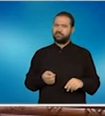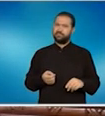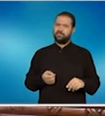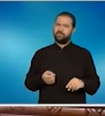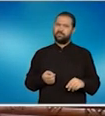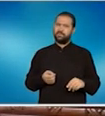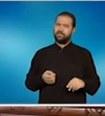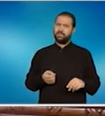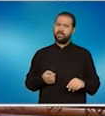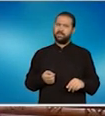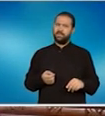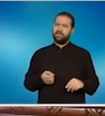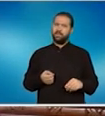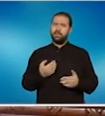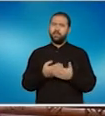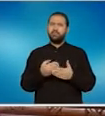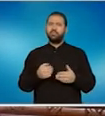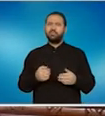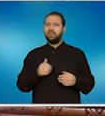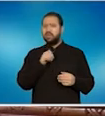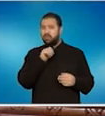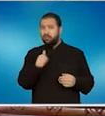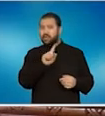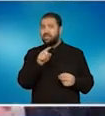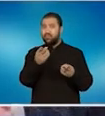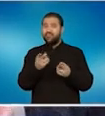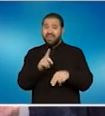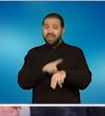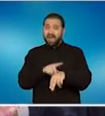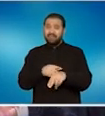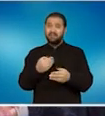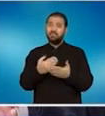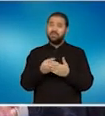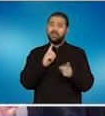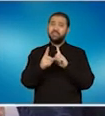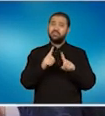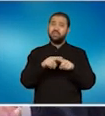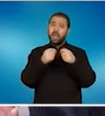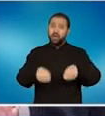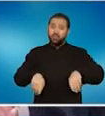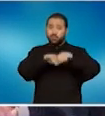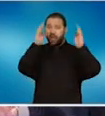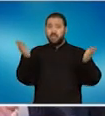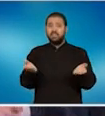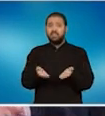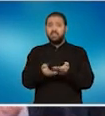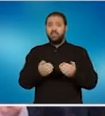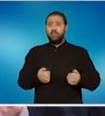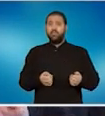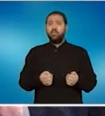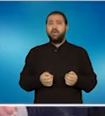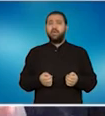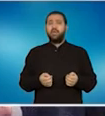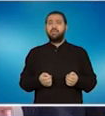ca să fii sigur că ajunge la 10. Pentru că se dăruia. Nu se știa. În cele mai ciudate contexte apărea